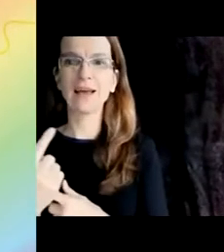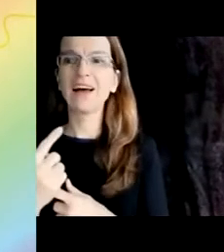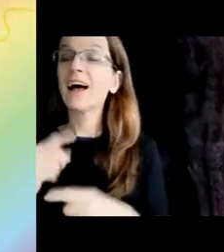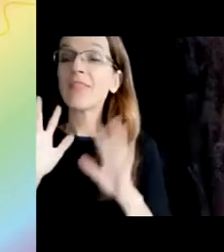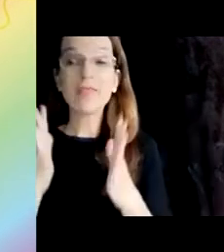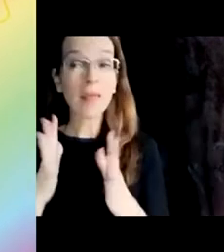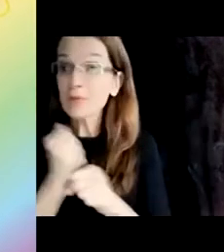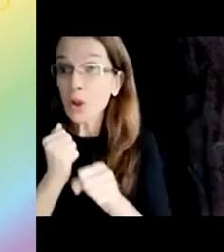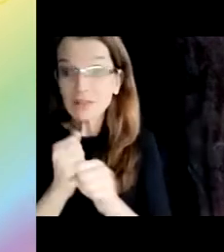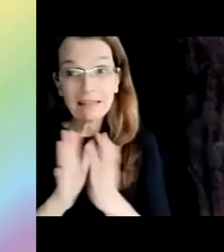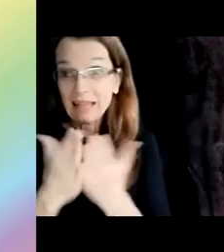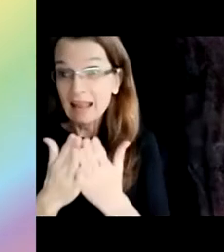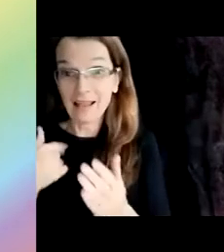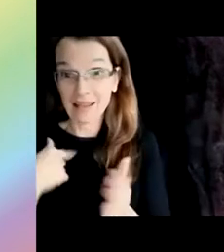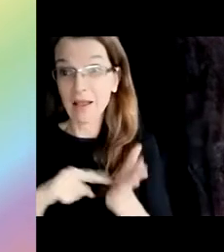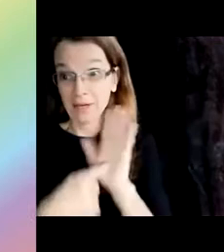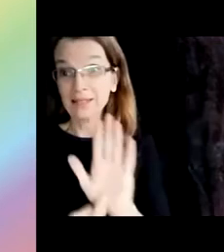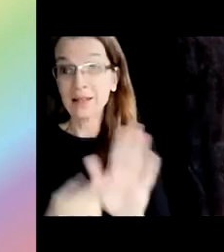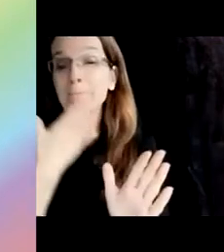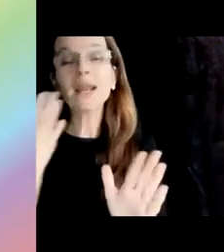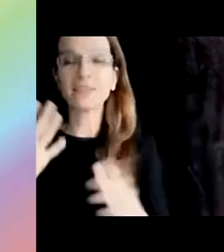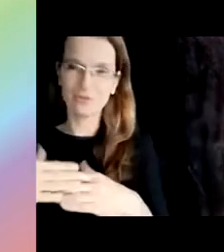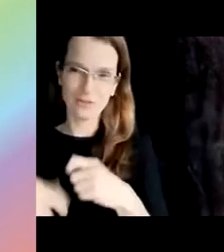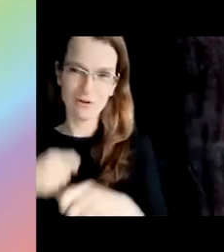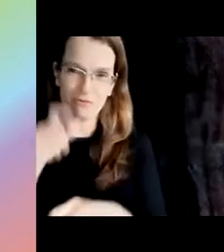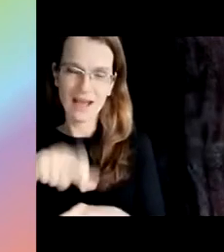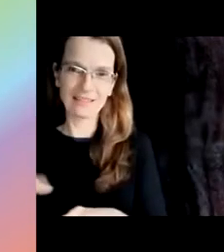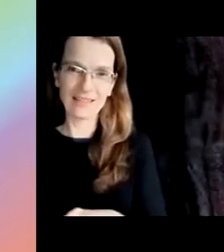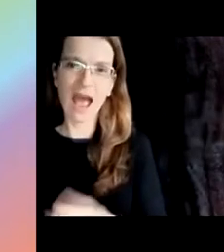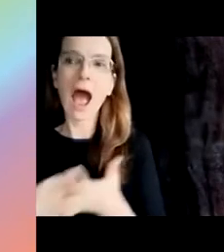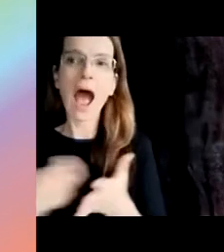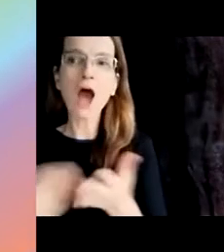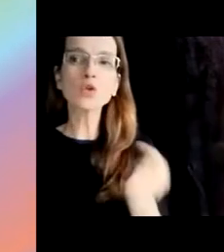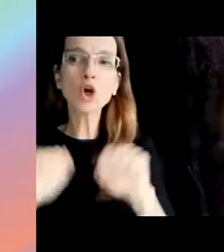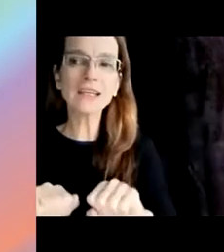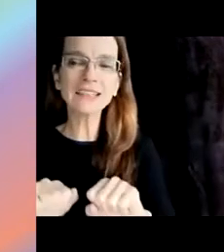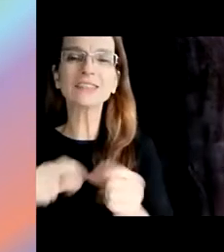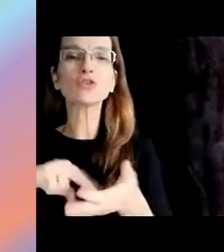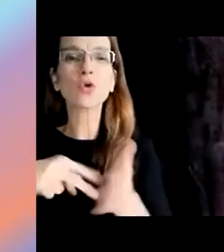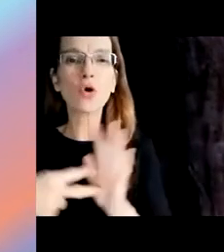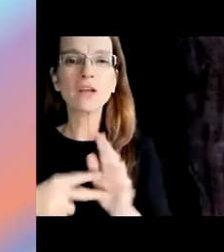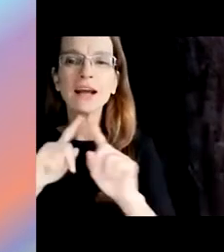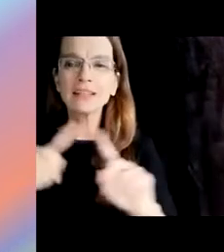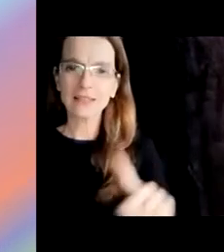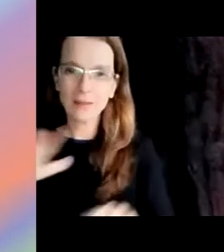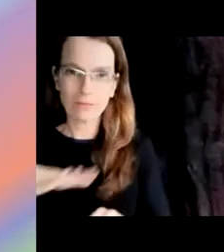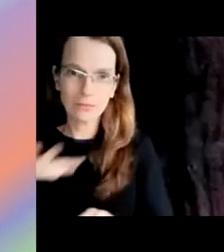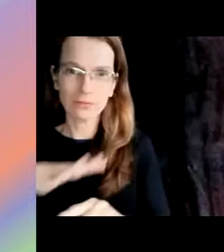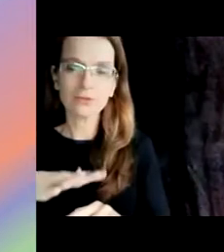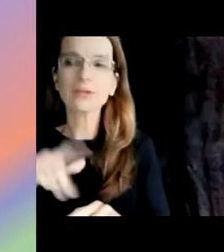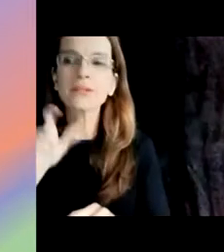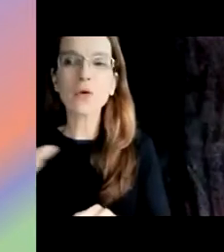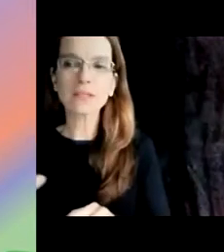ki vam ga danes predstavljamo, brez sodelovanja avtoric, strokovnjakin na različnih področjih dela z osebami s